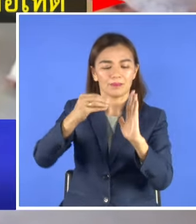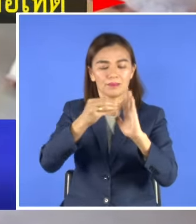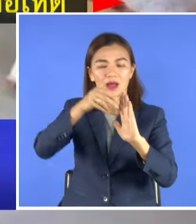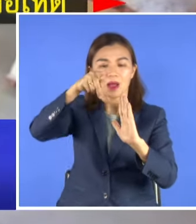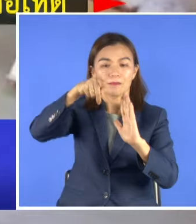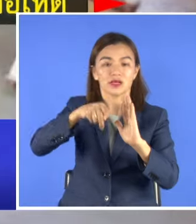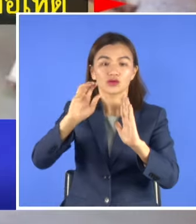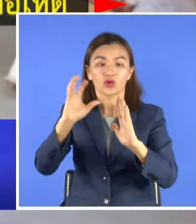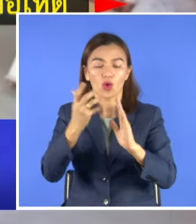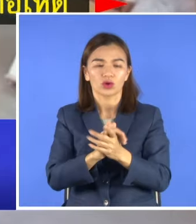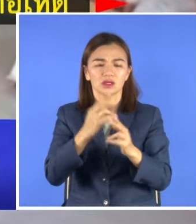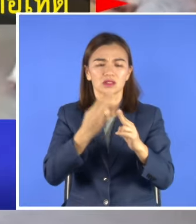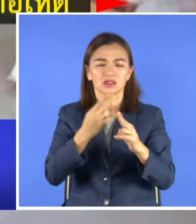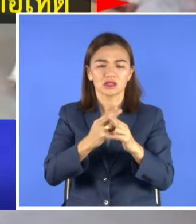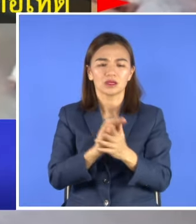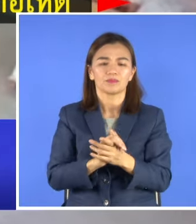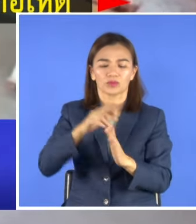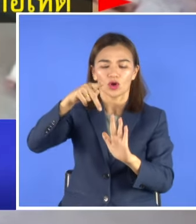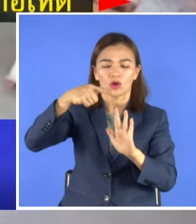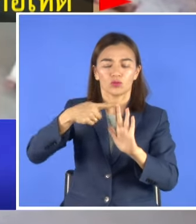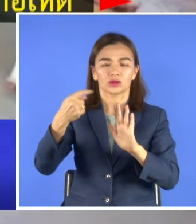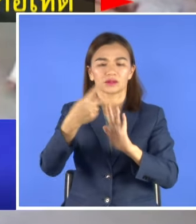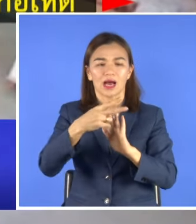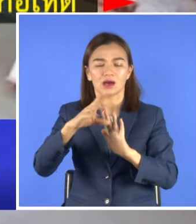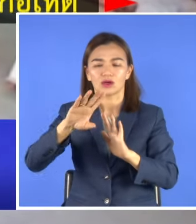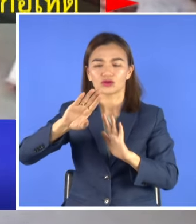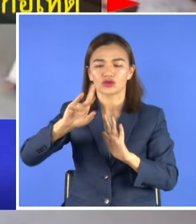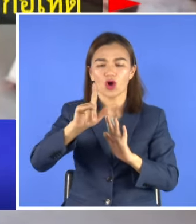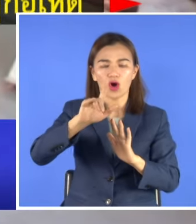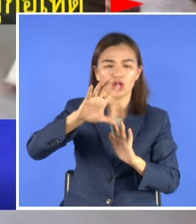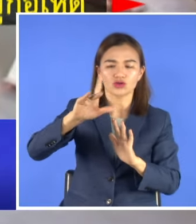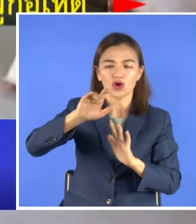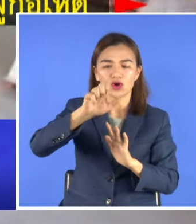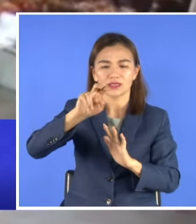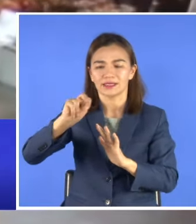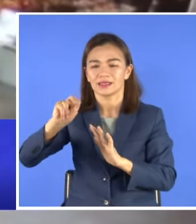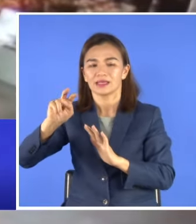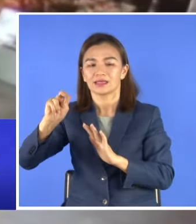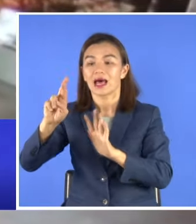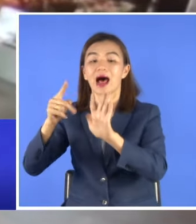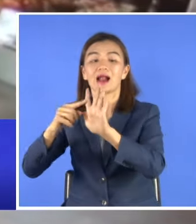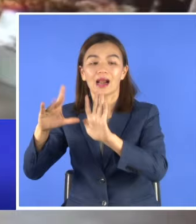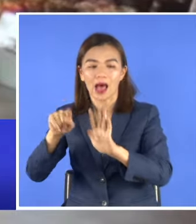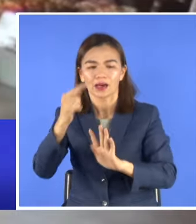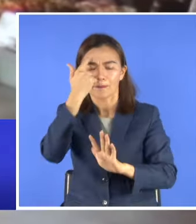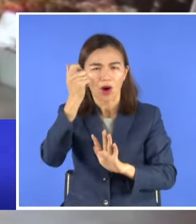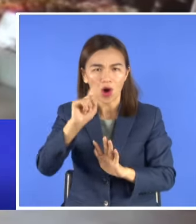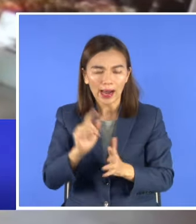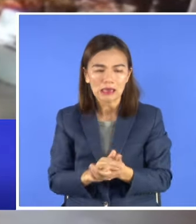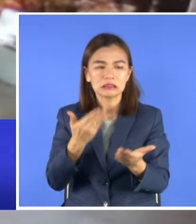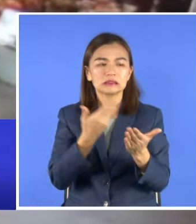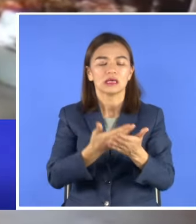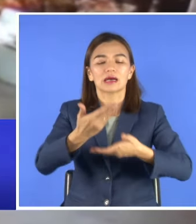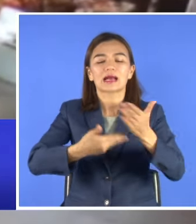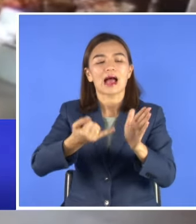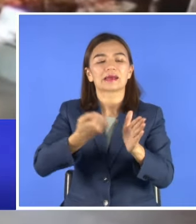องลักเน้นที่พระพุทธชินราชบุญเชิดนี่บอกว่าเพราะว่ามันซื้อง่ายขายคล่องว่าอย่างนั้นนี่เนื่องจากว่ามีความ